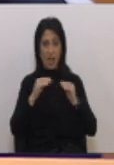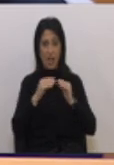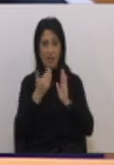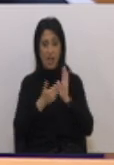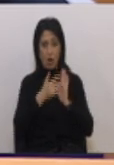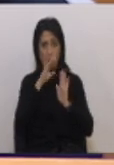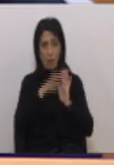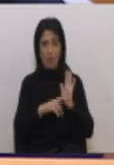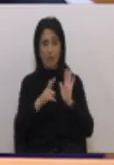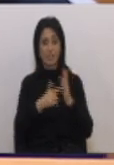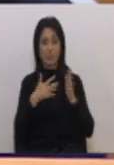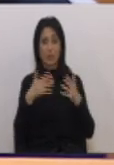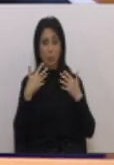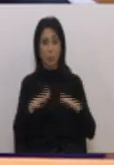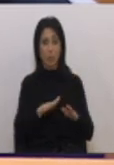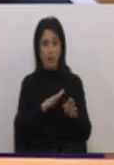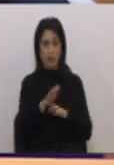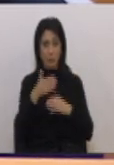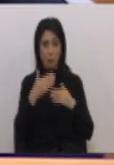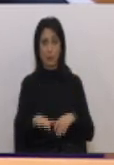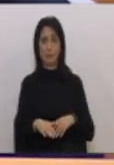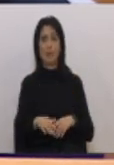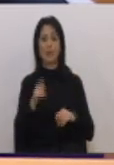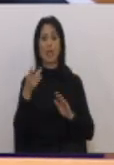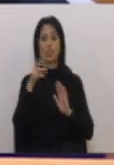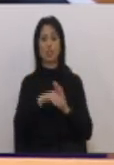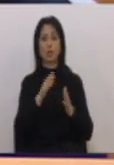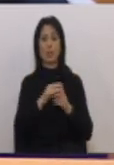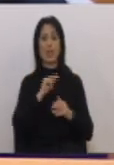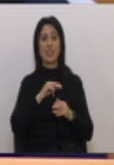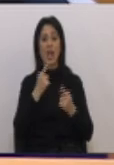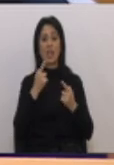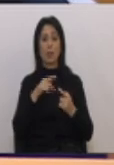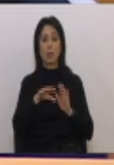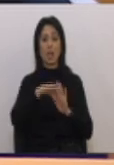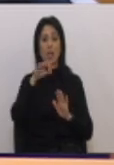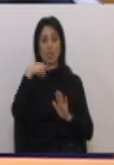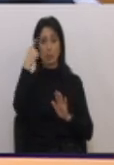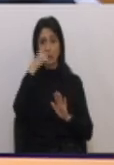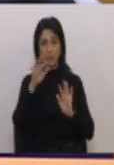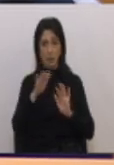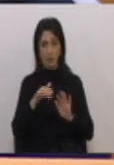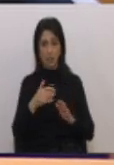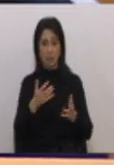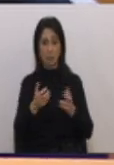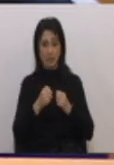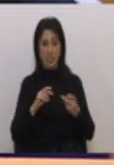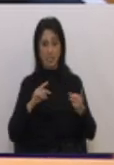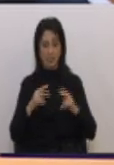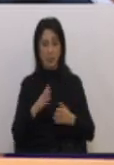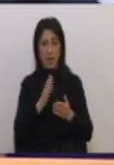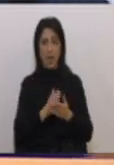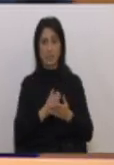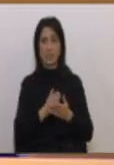recomandatia. Schwizemeticoe can xorcele bulia. Machoris are tam dovis pirevis archevis procedura eset. Miuiget sulebe bida